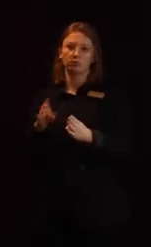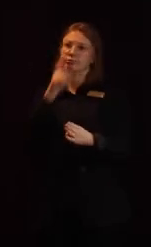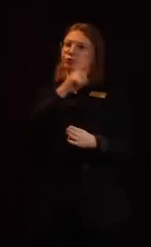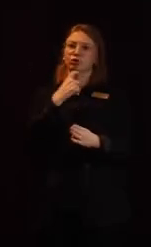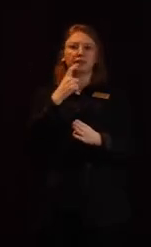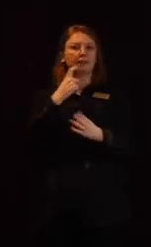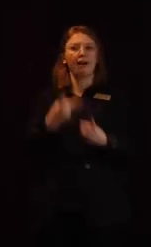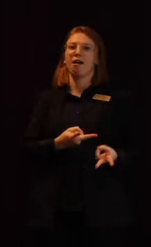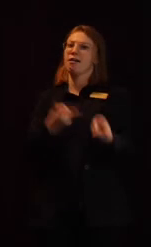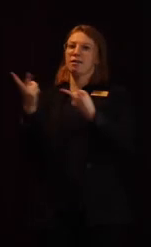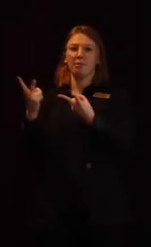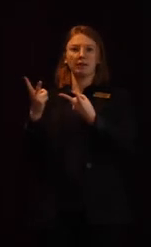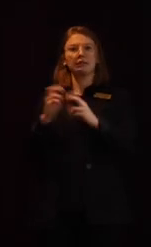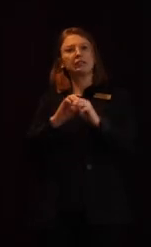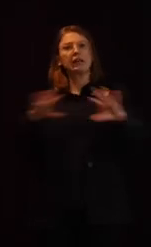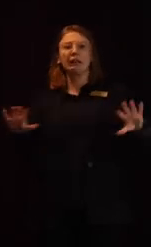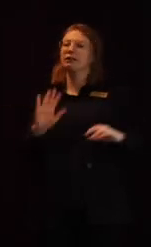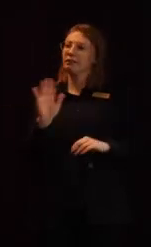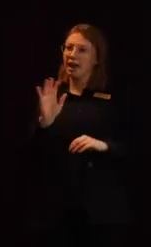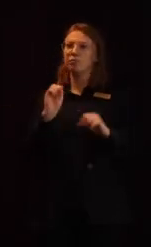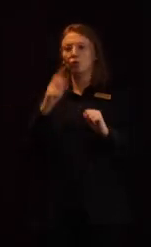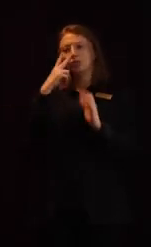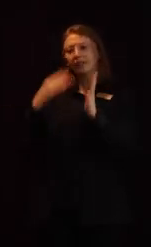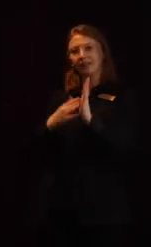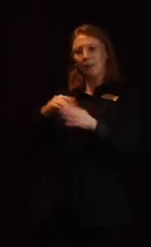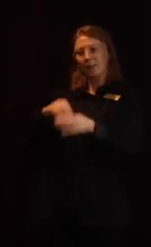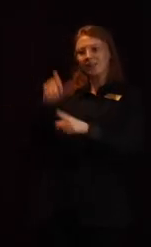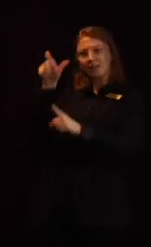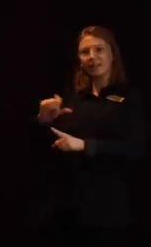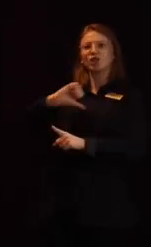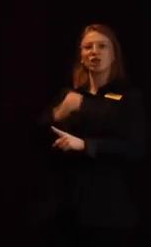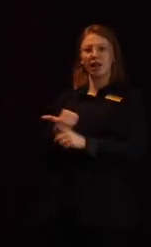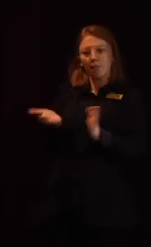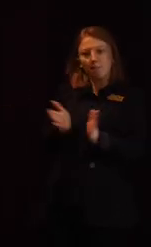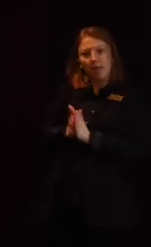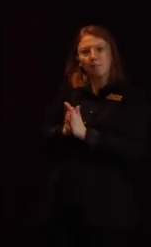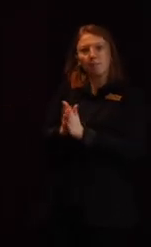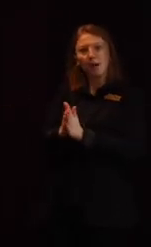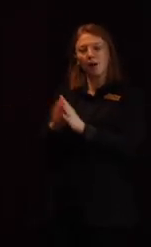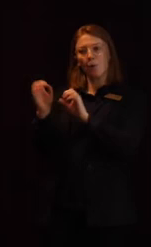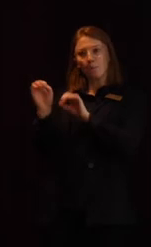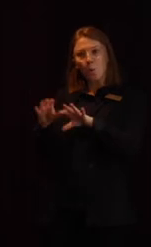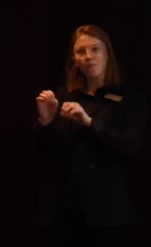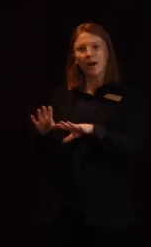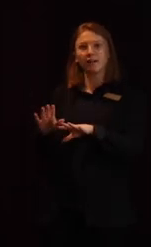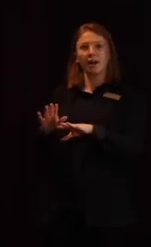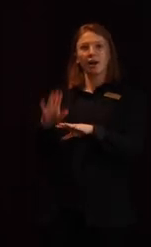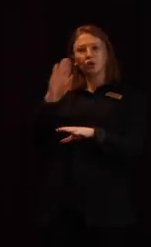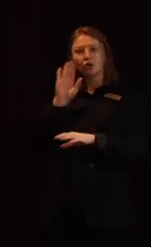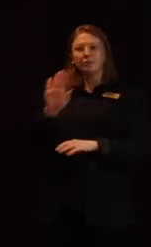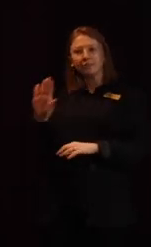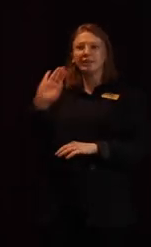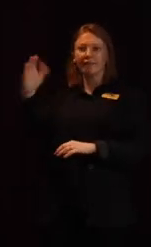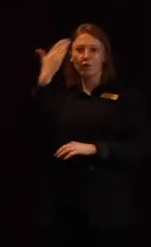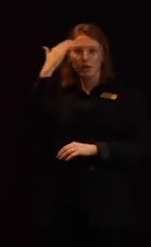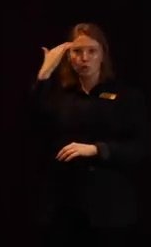utan då måste man se till att patienten får vara med och både påverka vidare med sina kunskaper och erfarenheter. Och